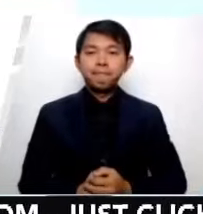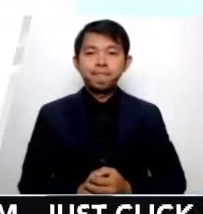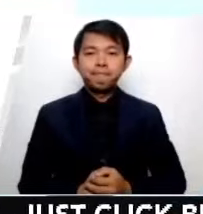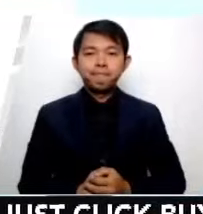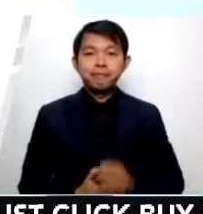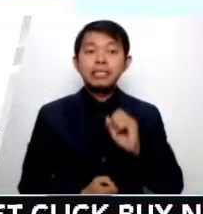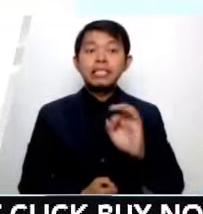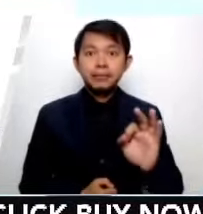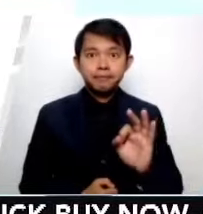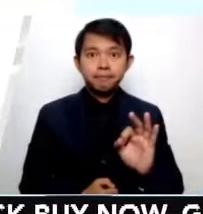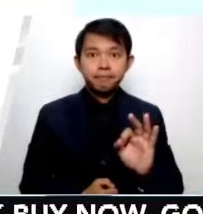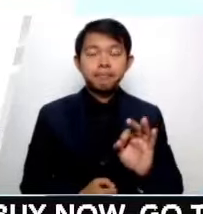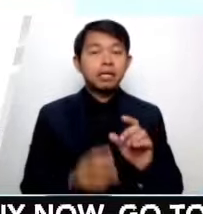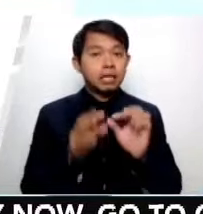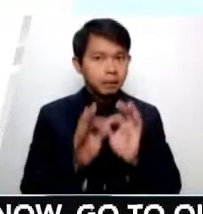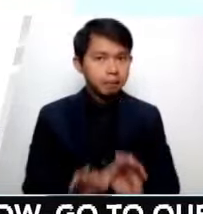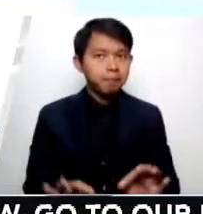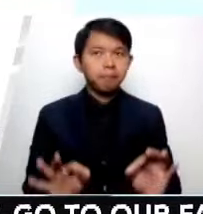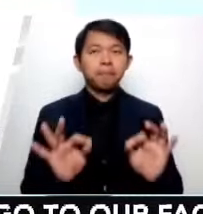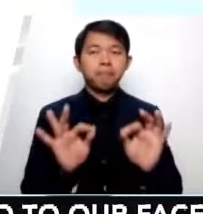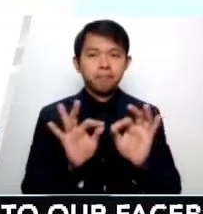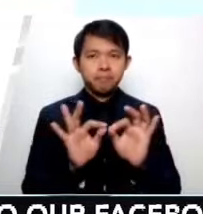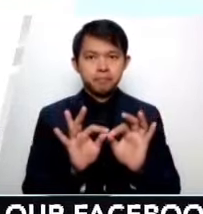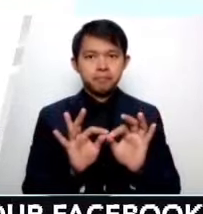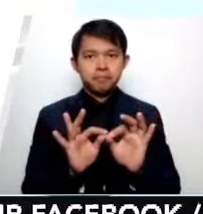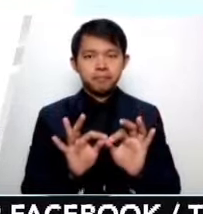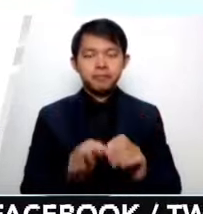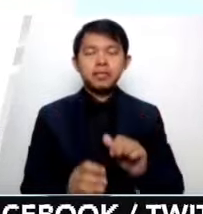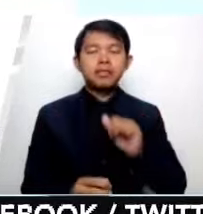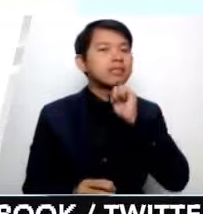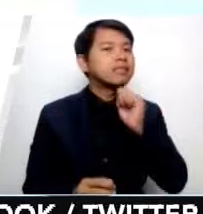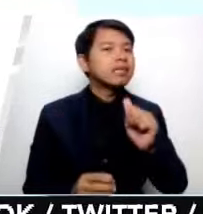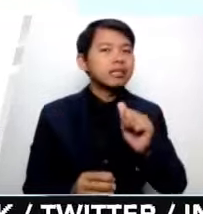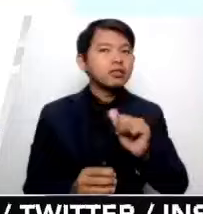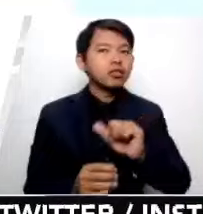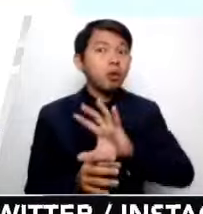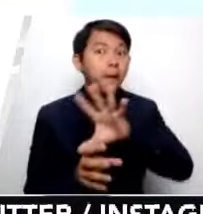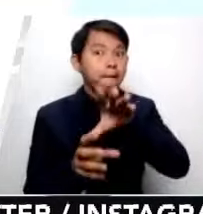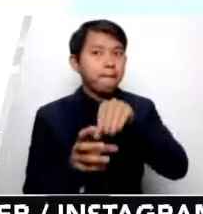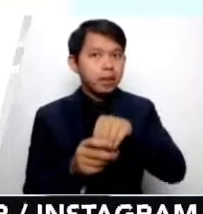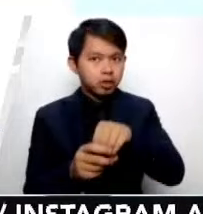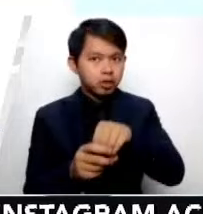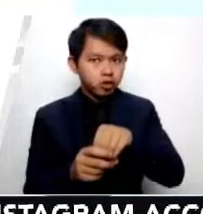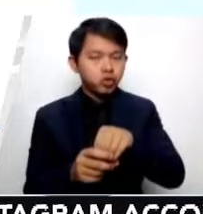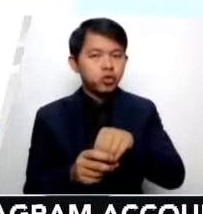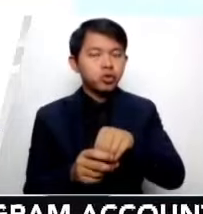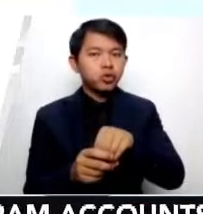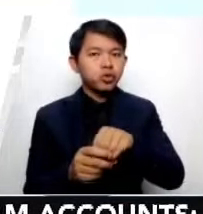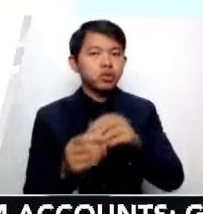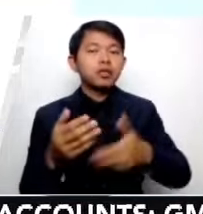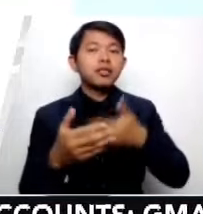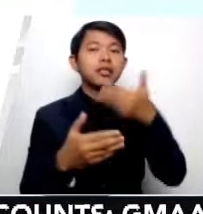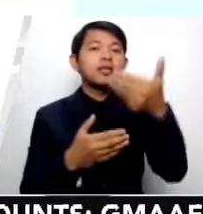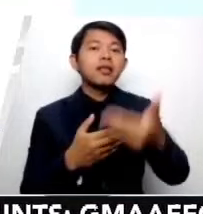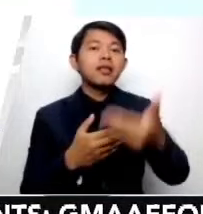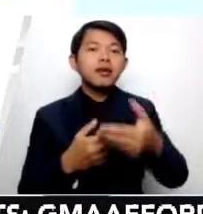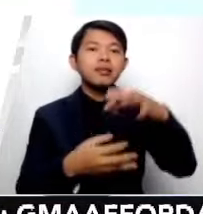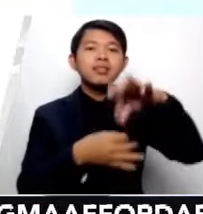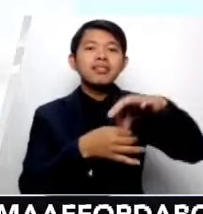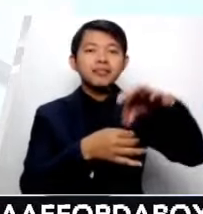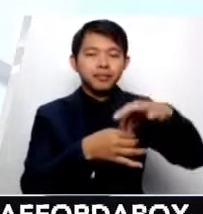Basta dili mo pabor sa galingkod karon o sa sunod na